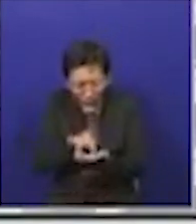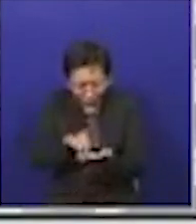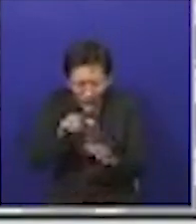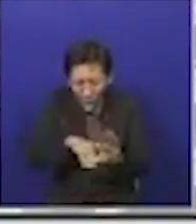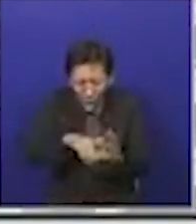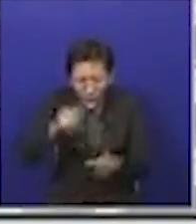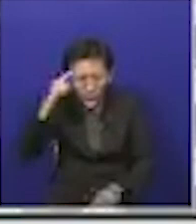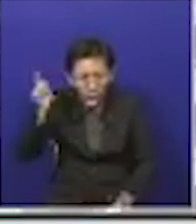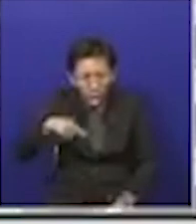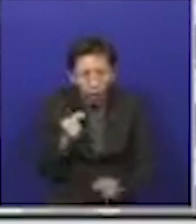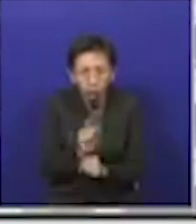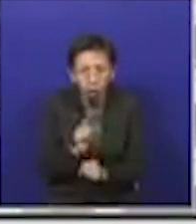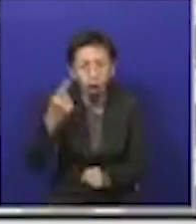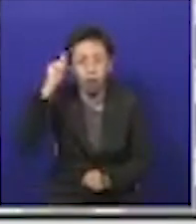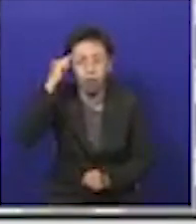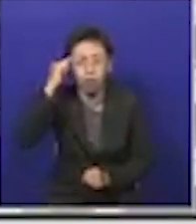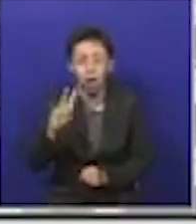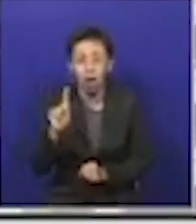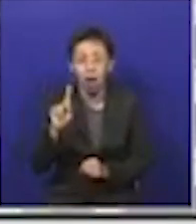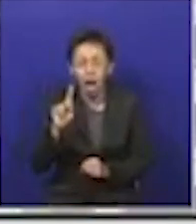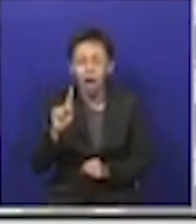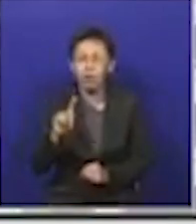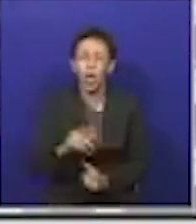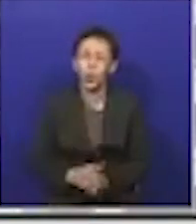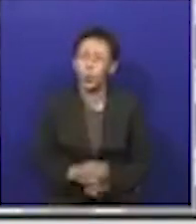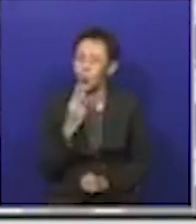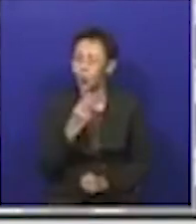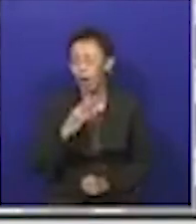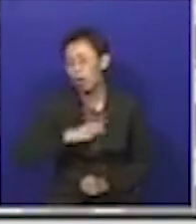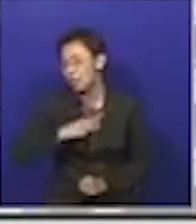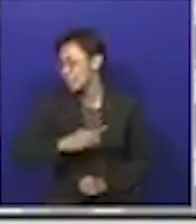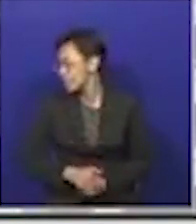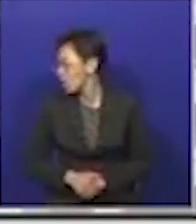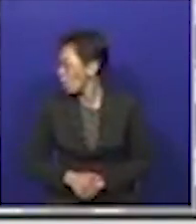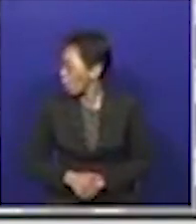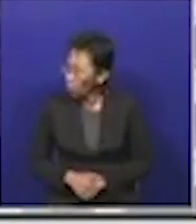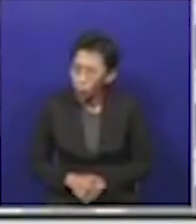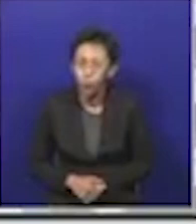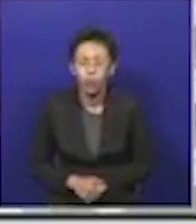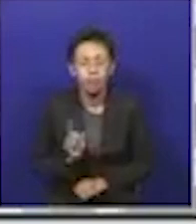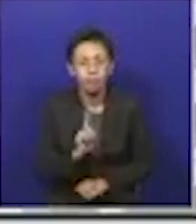ะเบียนยังไงฮะมันจึงมีข่าวออกมาหน้าทุเรศที่สุดท่านว่าทุเรศยังไงฮะ